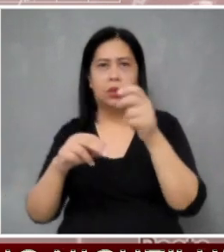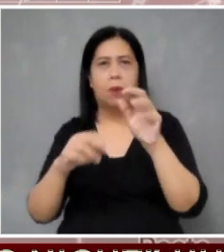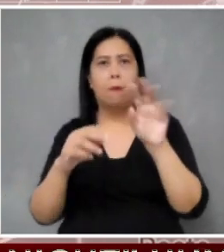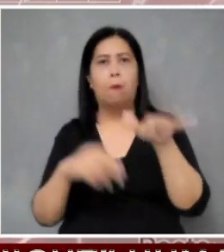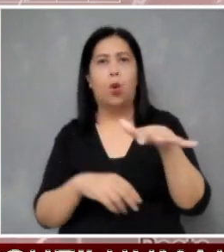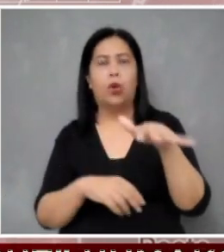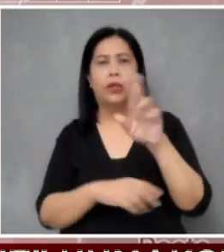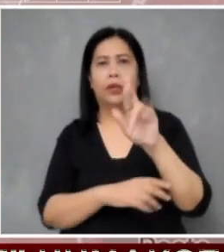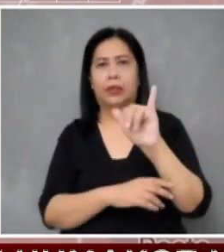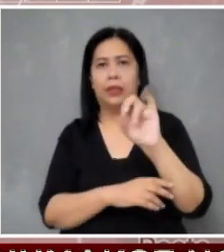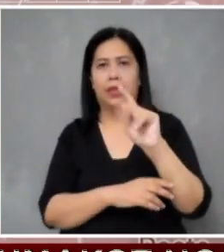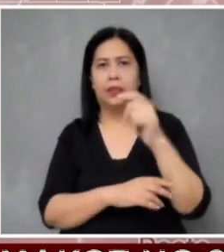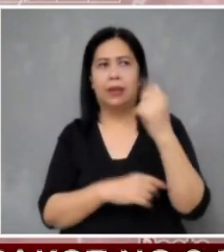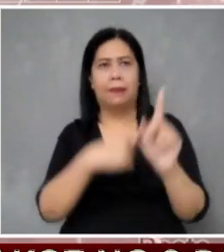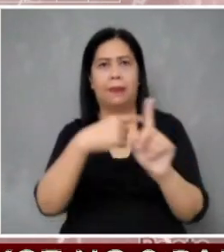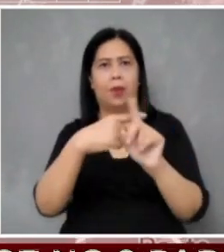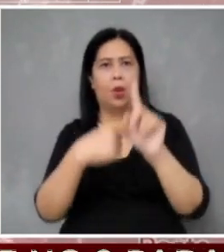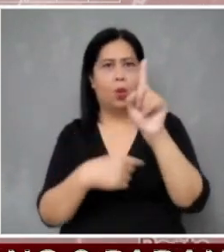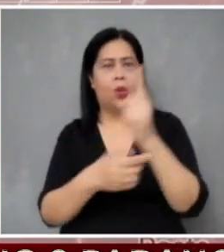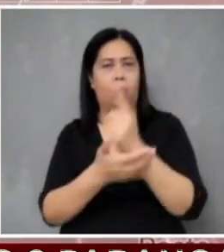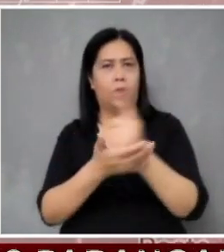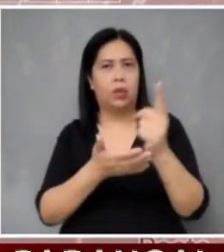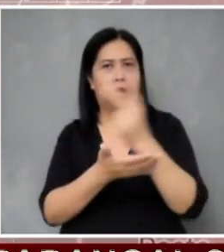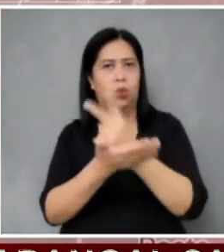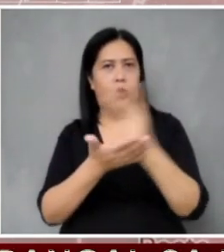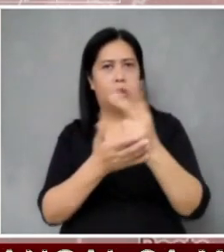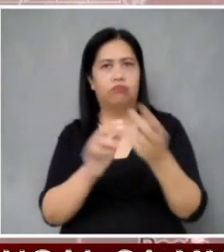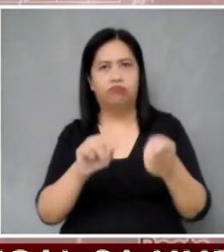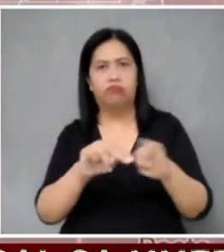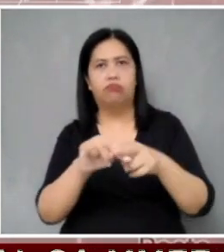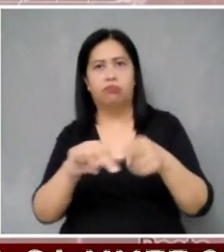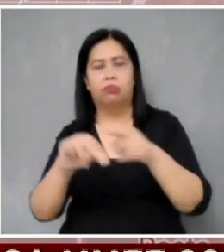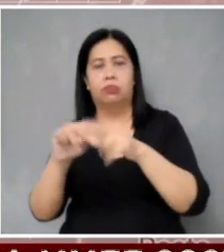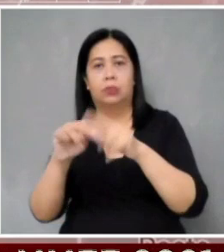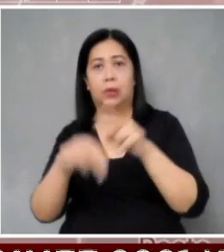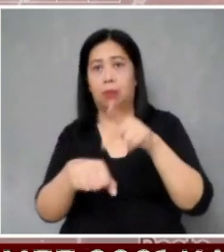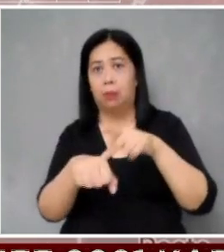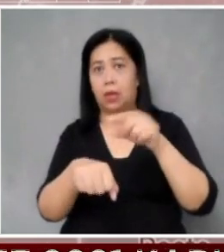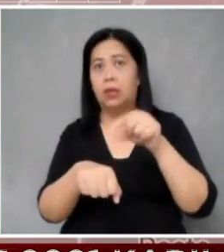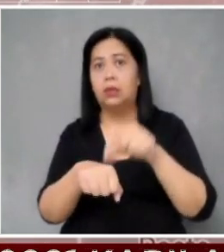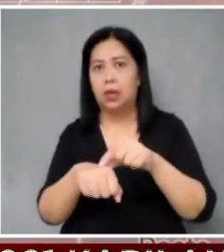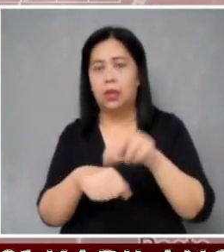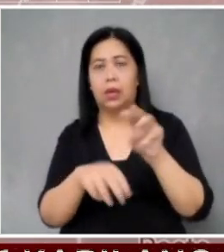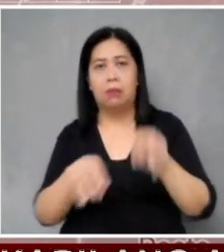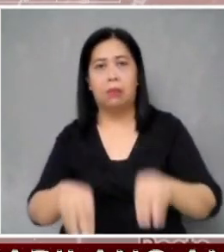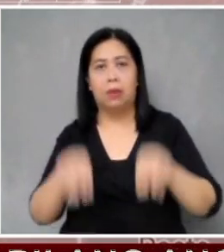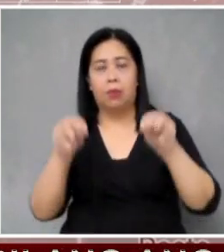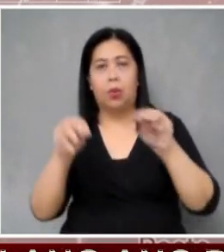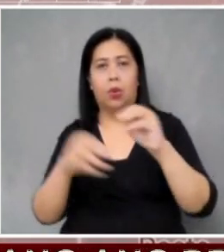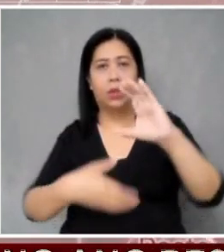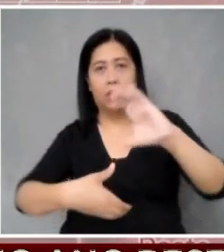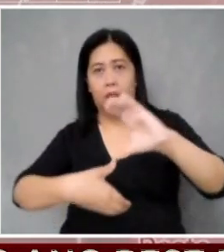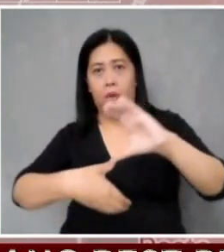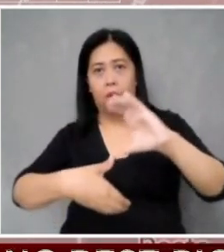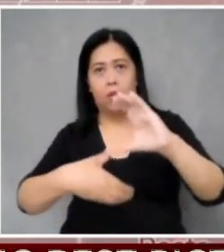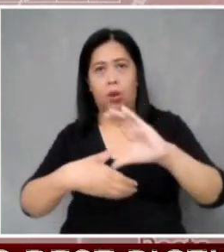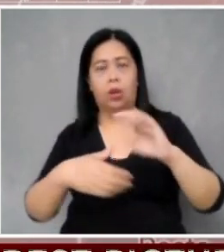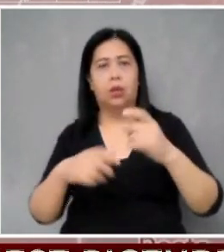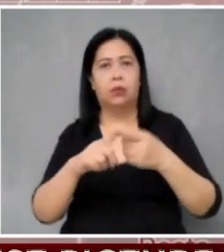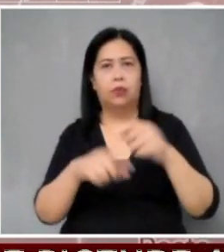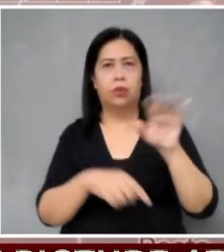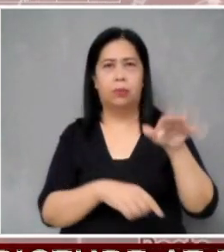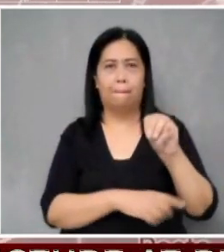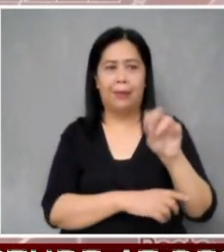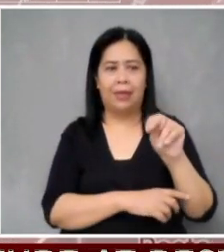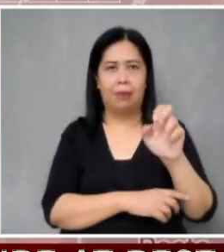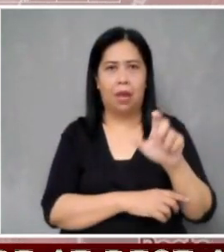naitalang positive 1-week at 2-week growth rate. Ang Parañaque, Malabon at Caloocan naman mula minimal risk, low risk